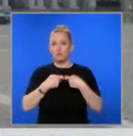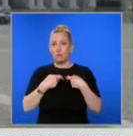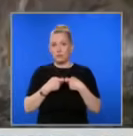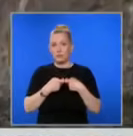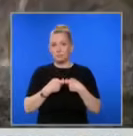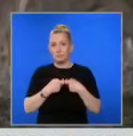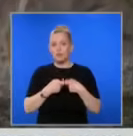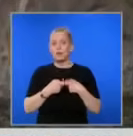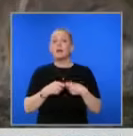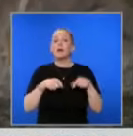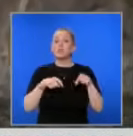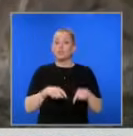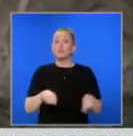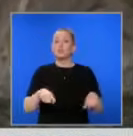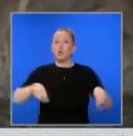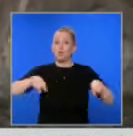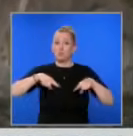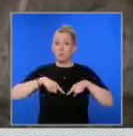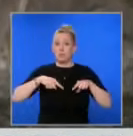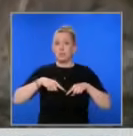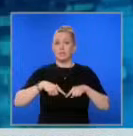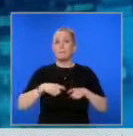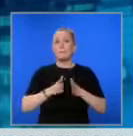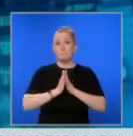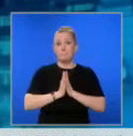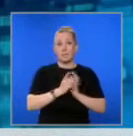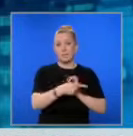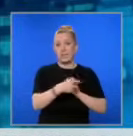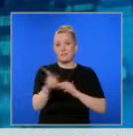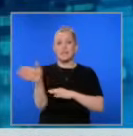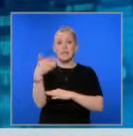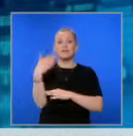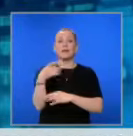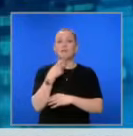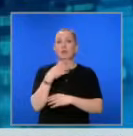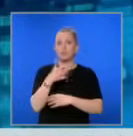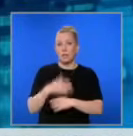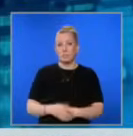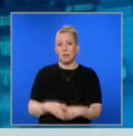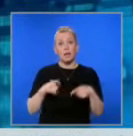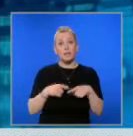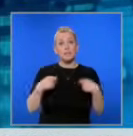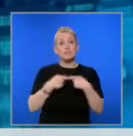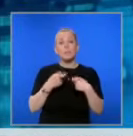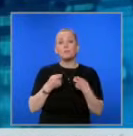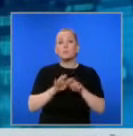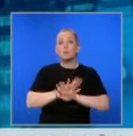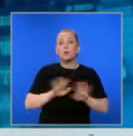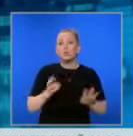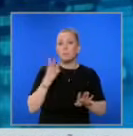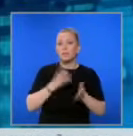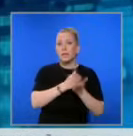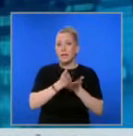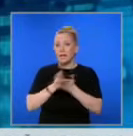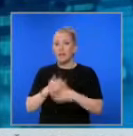НАТО Йенс Столтенберг осъди призива за развяване на бялото знаме. Тази война може да приключи по три начина.